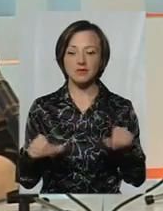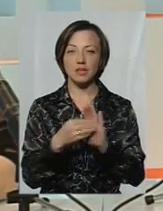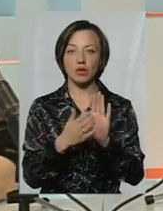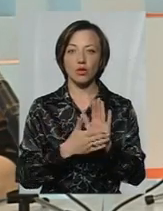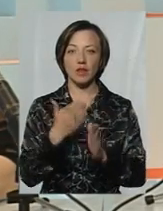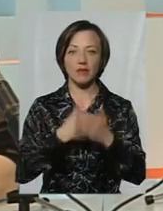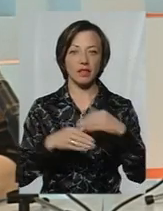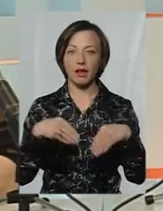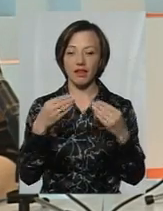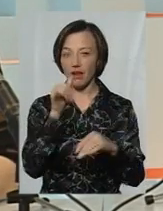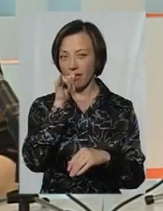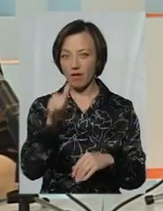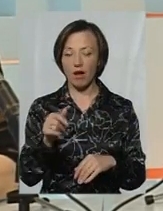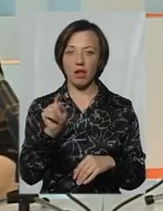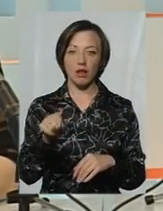давала йому